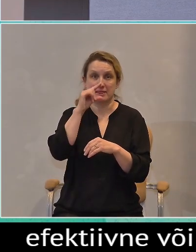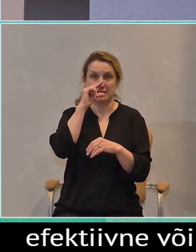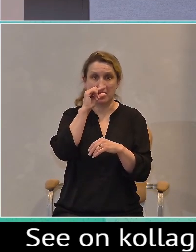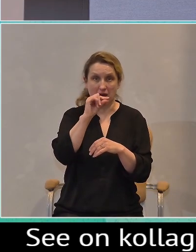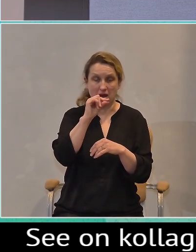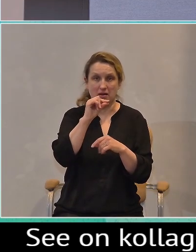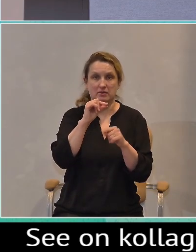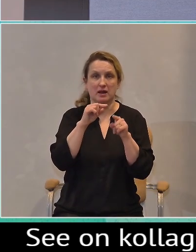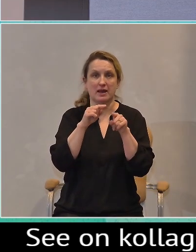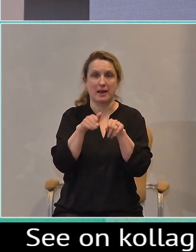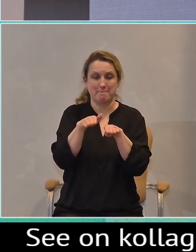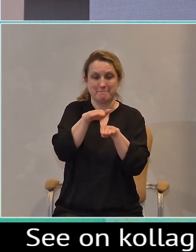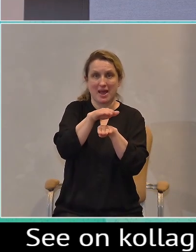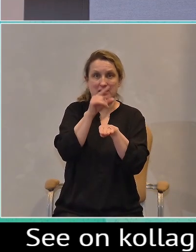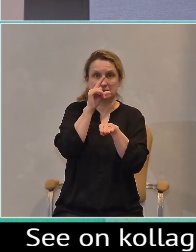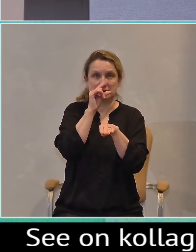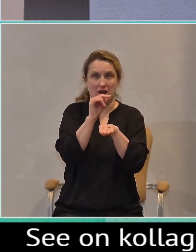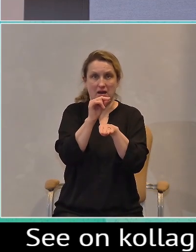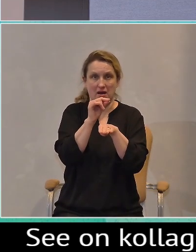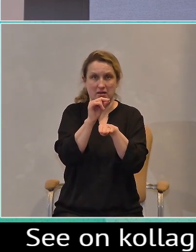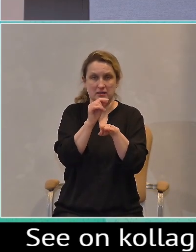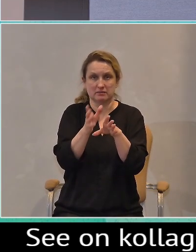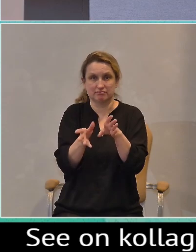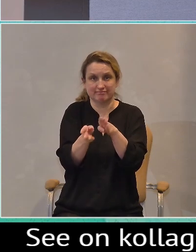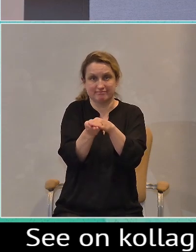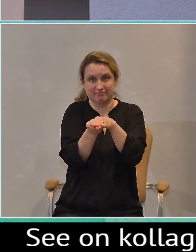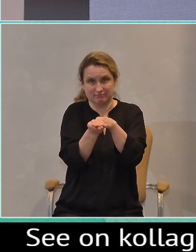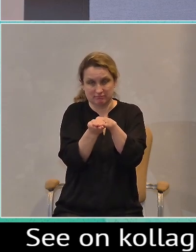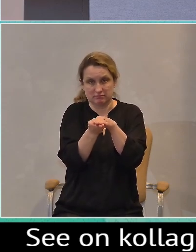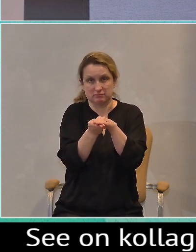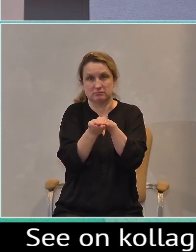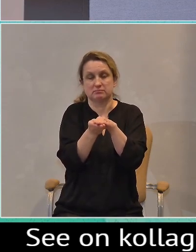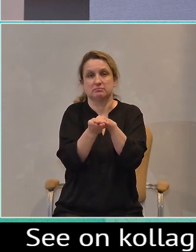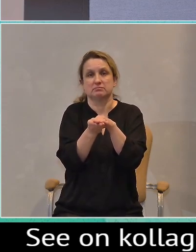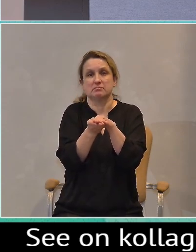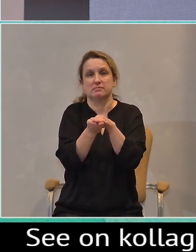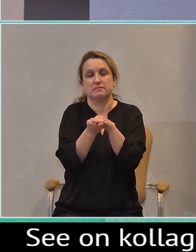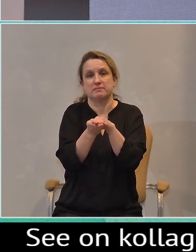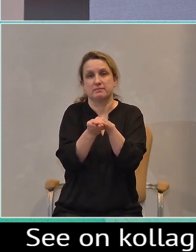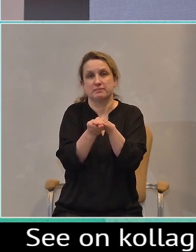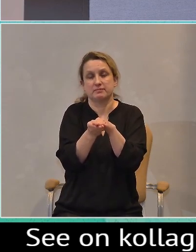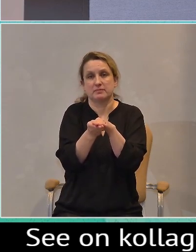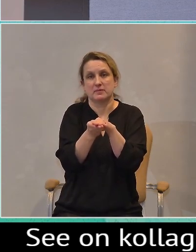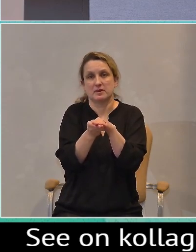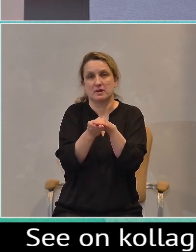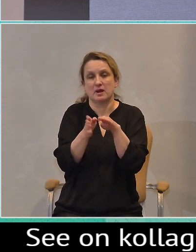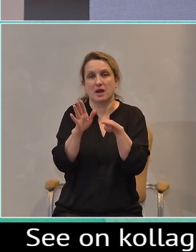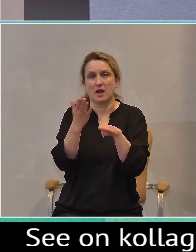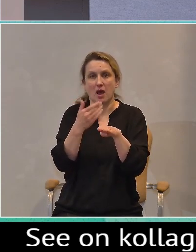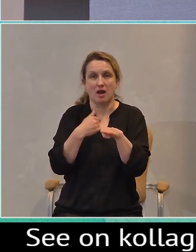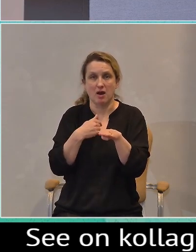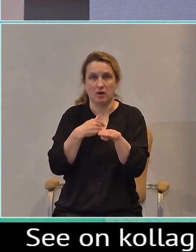ja pealisnahka ja kui võtta, et see laevukene on